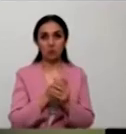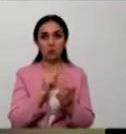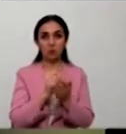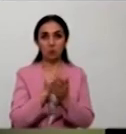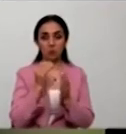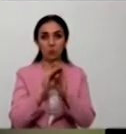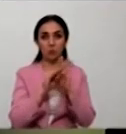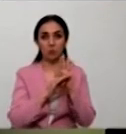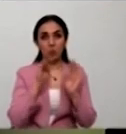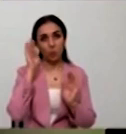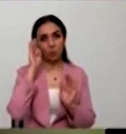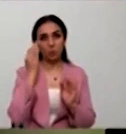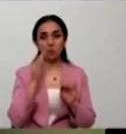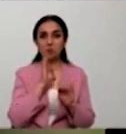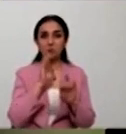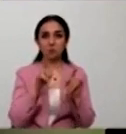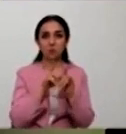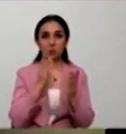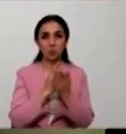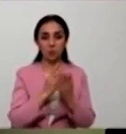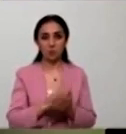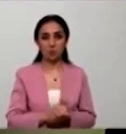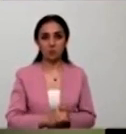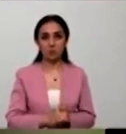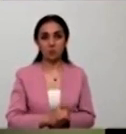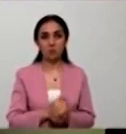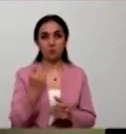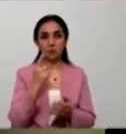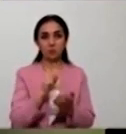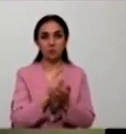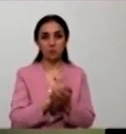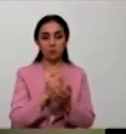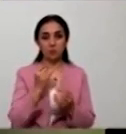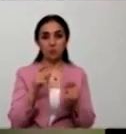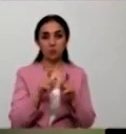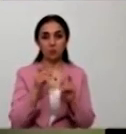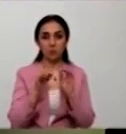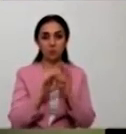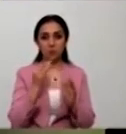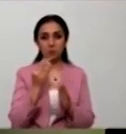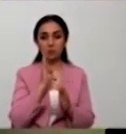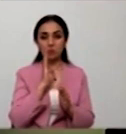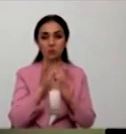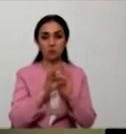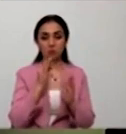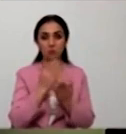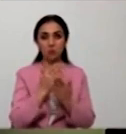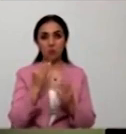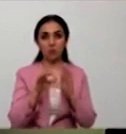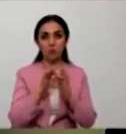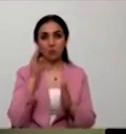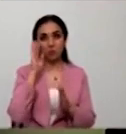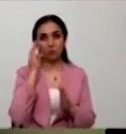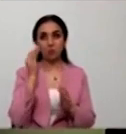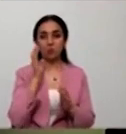bu ro'yxatda o'g'il bolalar ham, qiz bolalar ham bor. Birinchi shart, o'sha tanlab olgan o'quvchim qiz bola. Ikkinchi shart, tanlagan